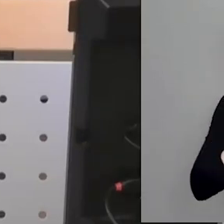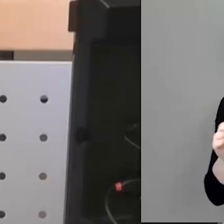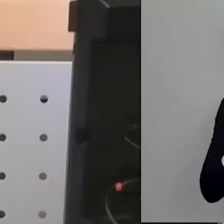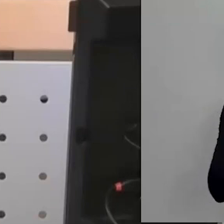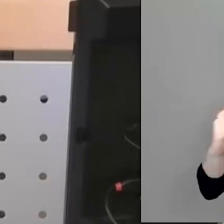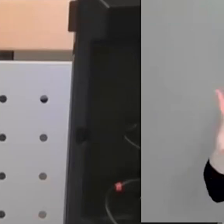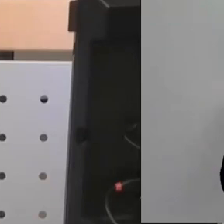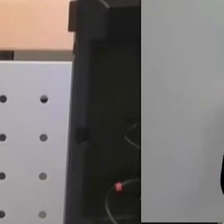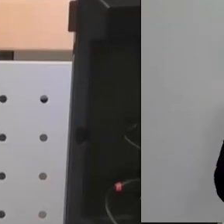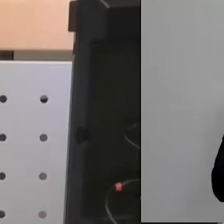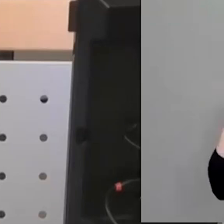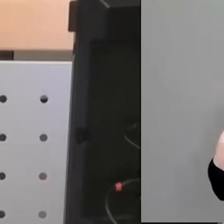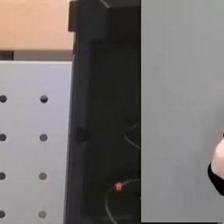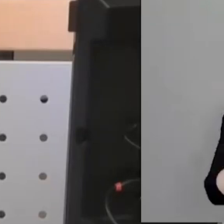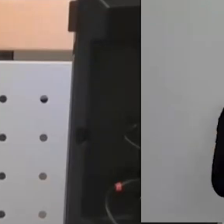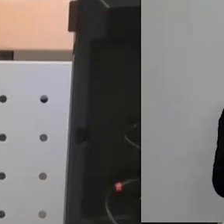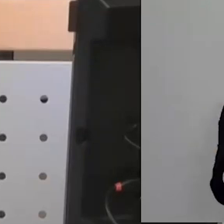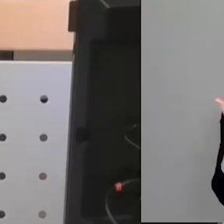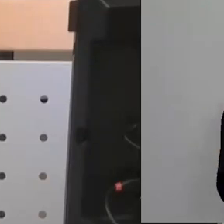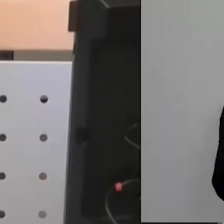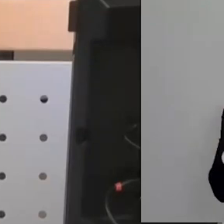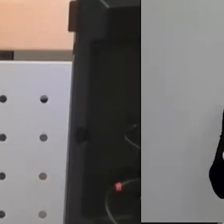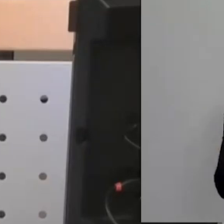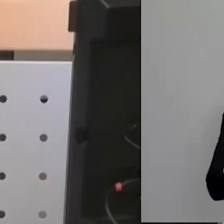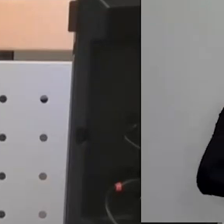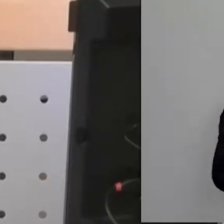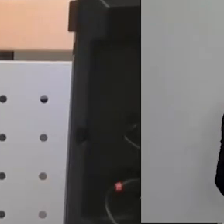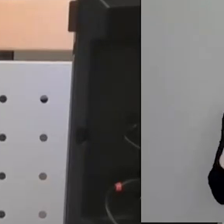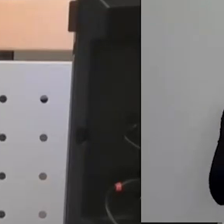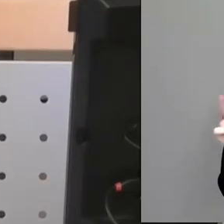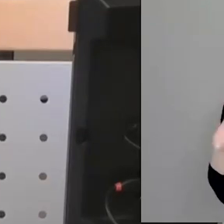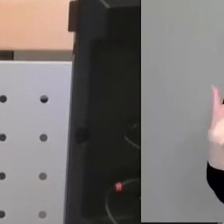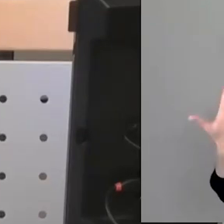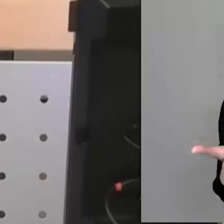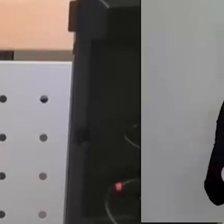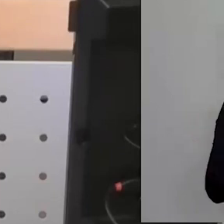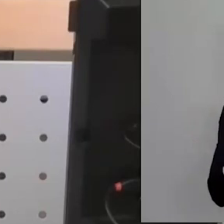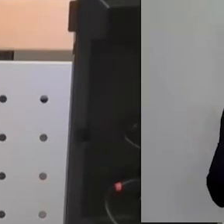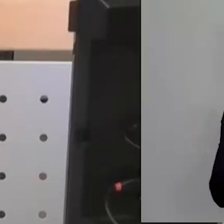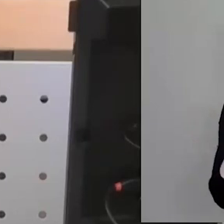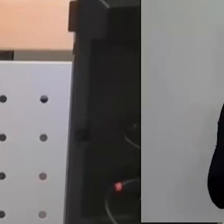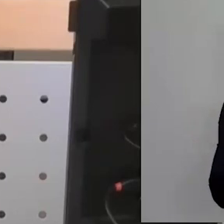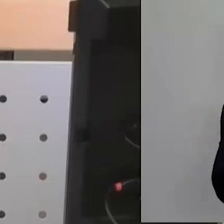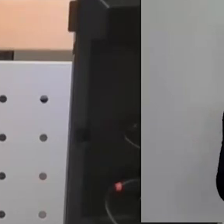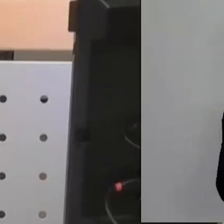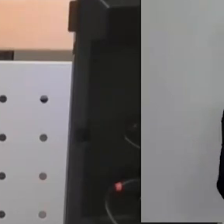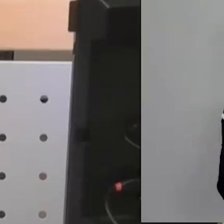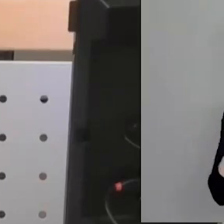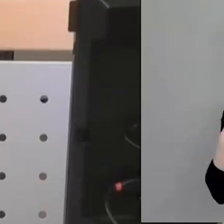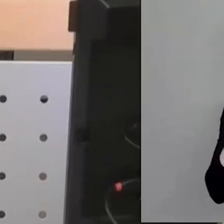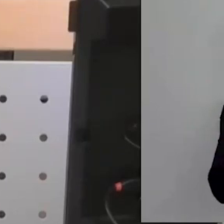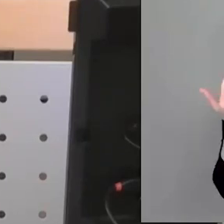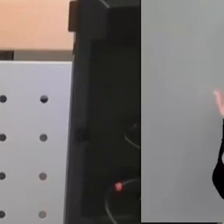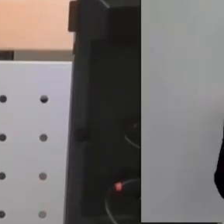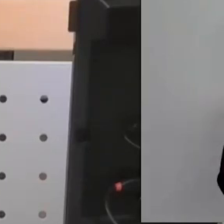Das wäre sozusagen dieser Antrag. Mehr ist es nicht, doch es ist sozusagen ein kleiner Beitrag zu